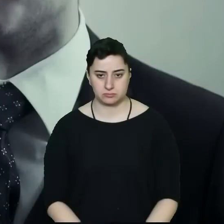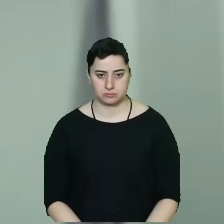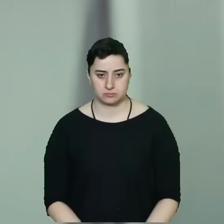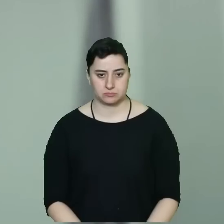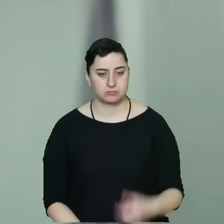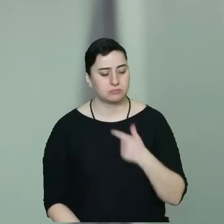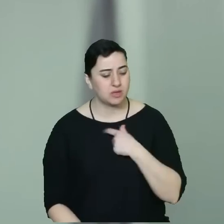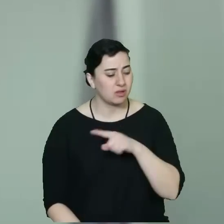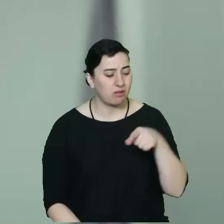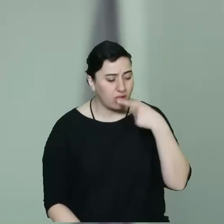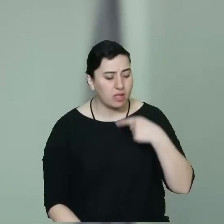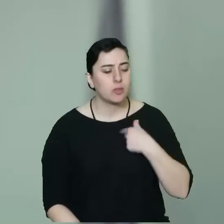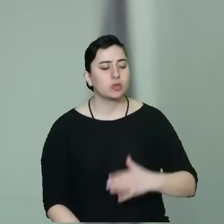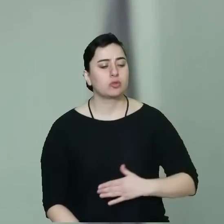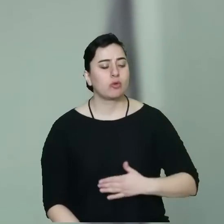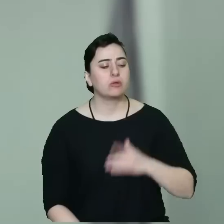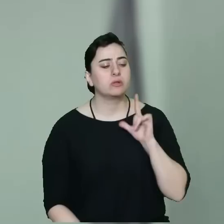Benim karnım tok bu lafları hoca.